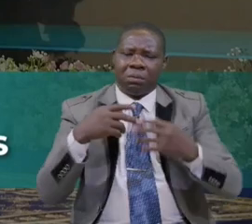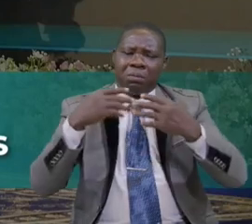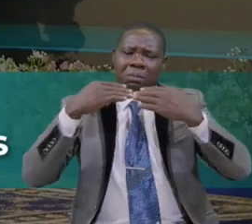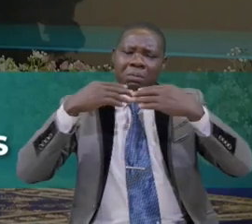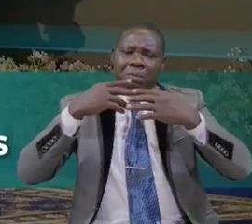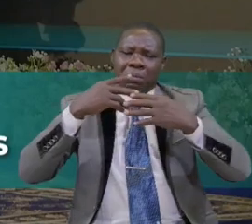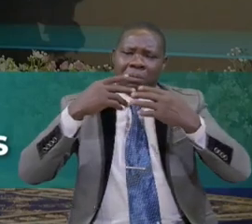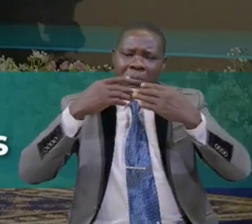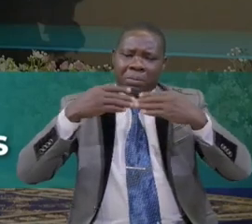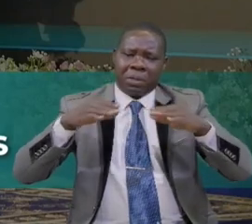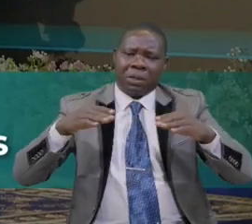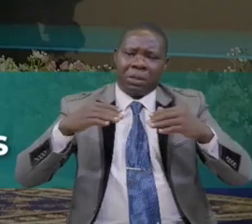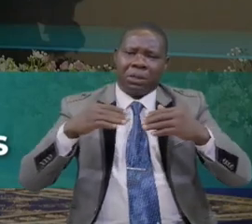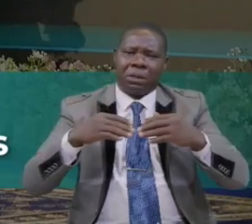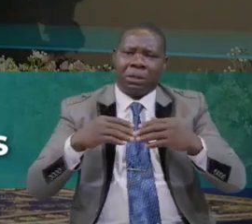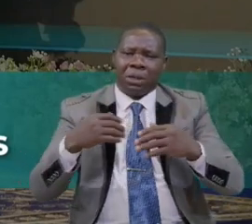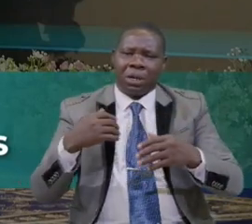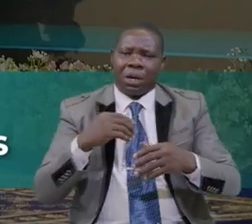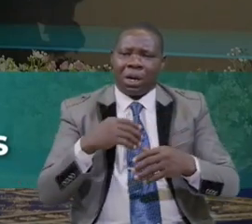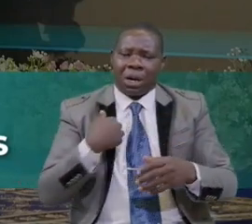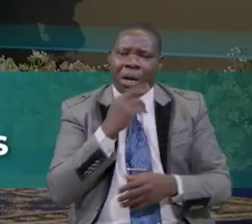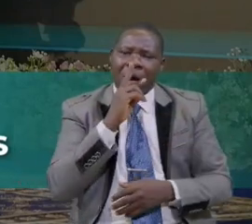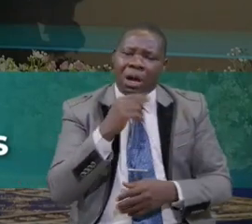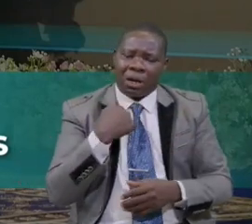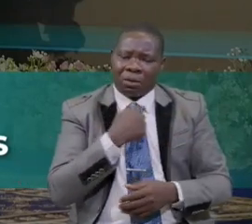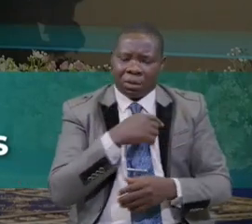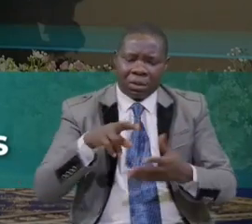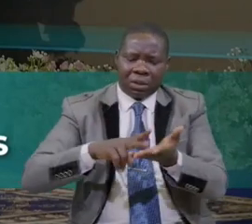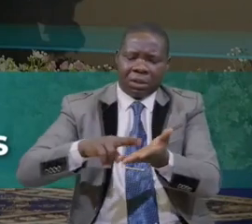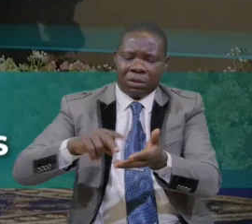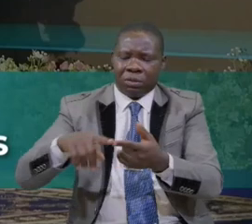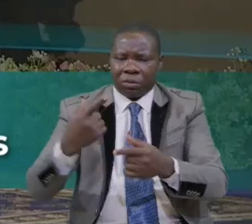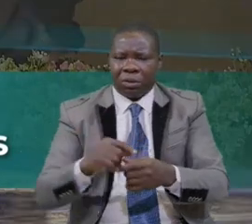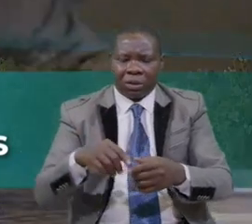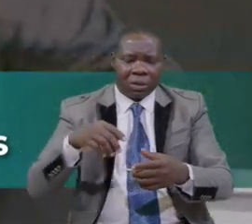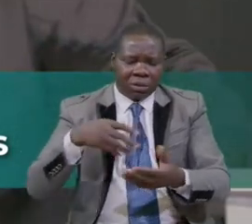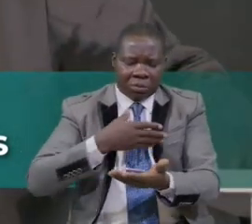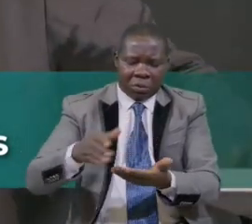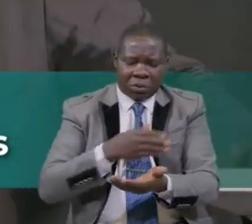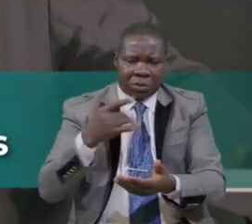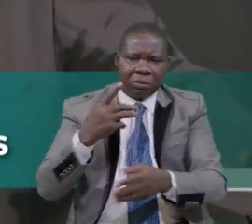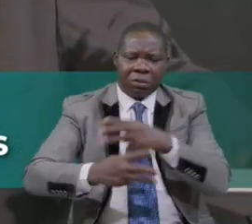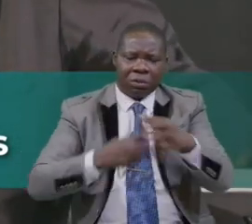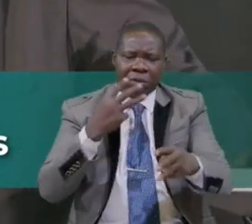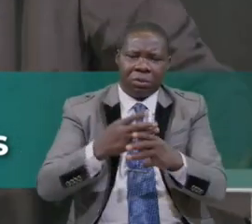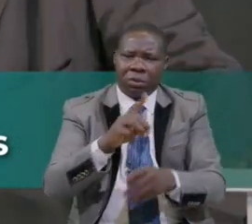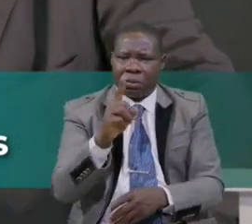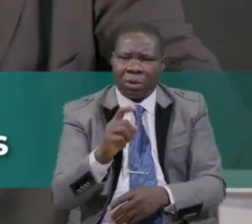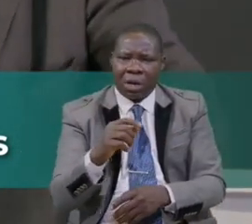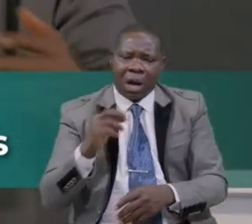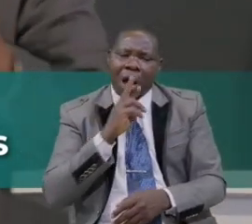que nous dansons à la musique du monde? Est-ce que nous servons comme Christ aurait